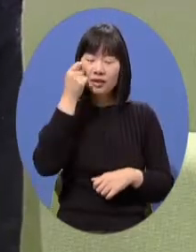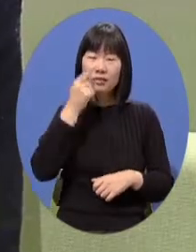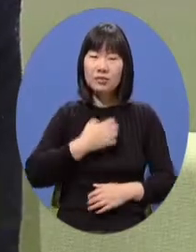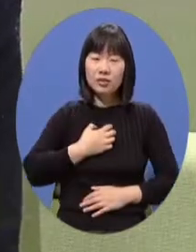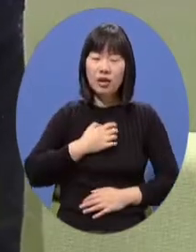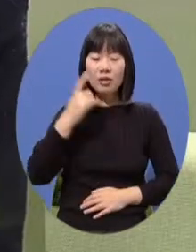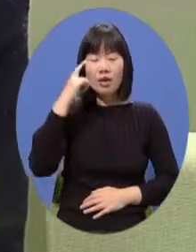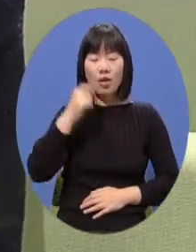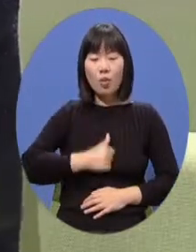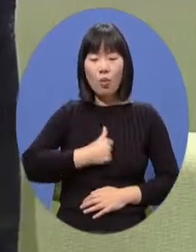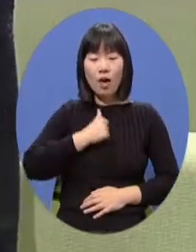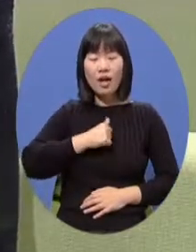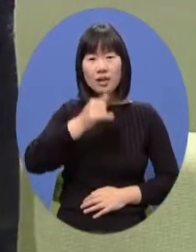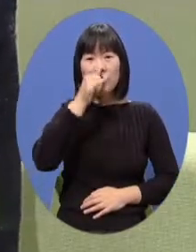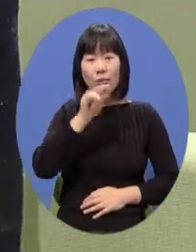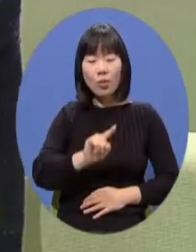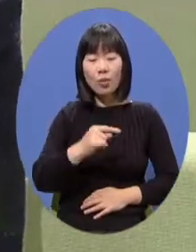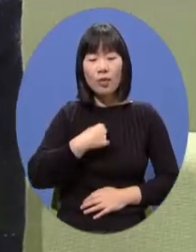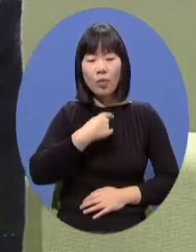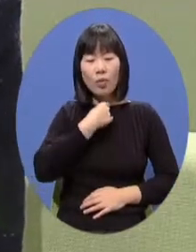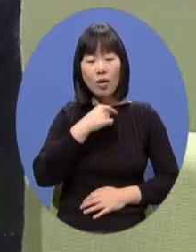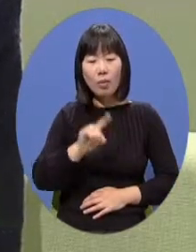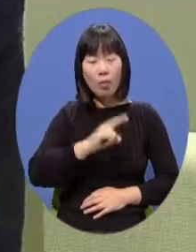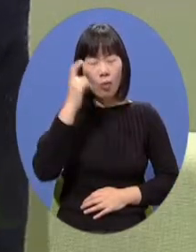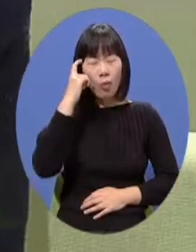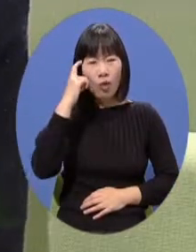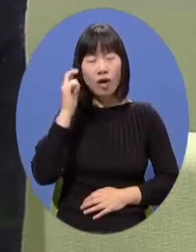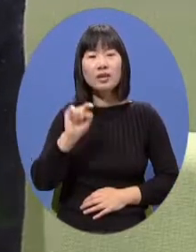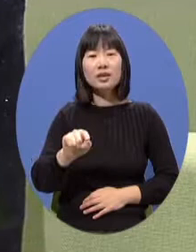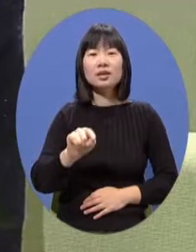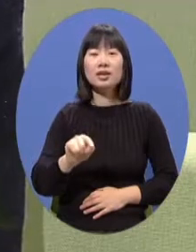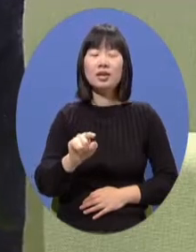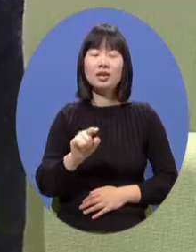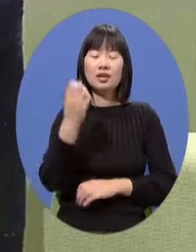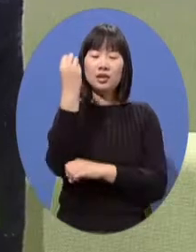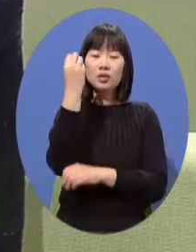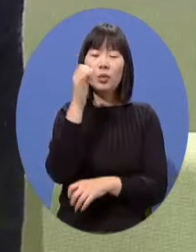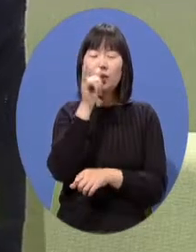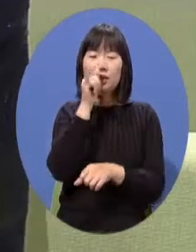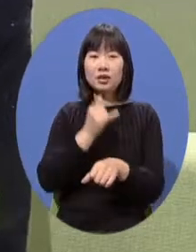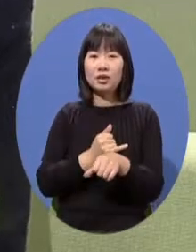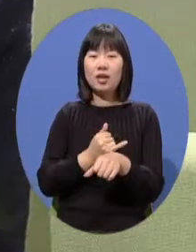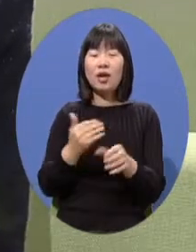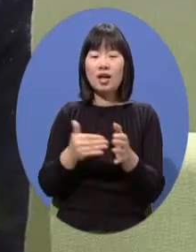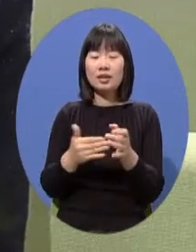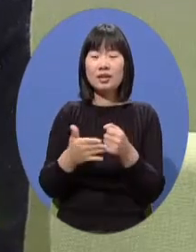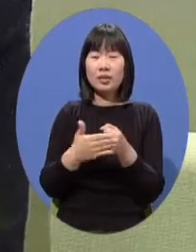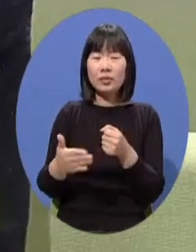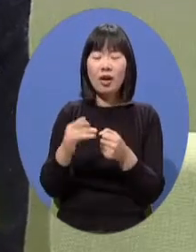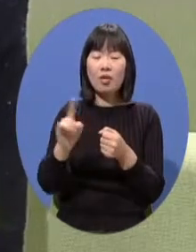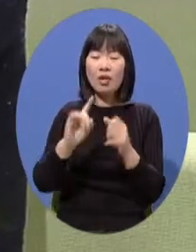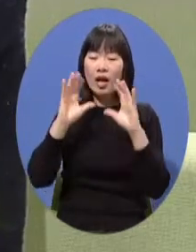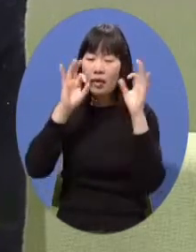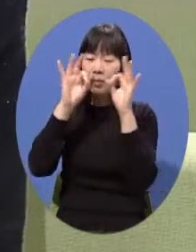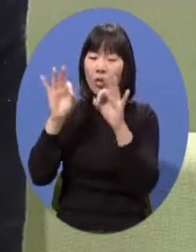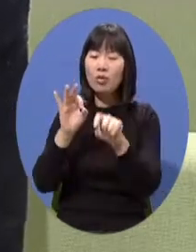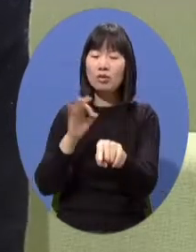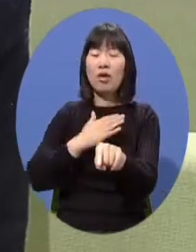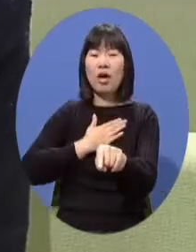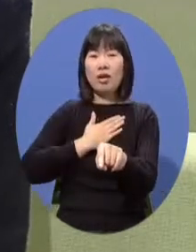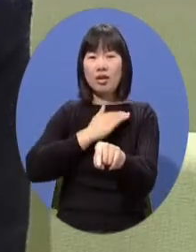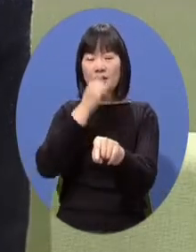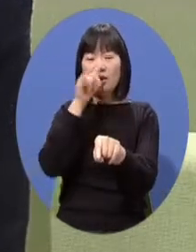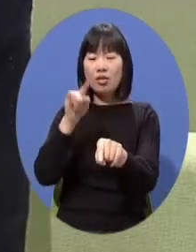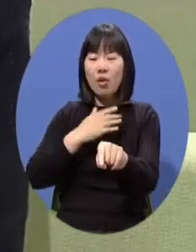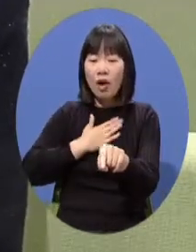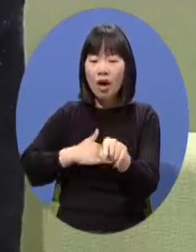왜 화났지? 내가 원하는 건 도대체 무엇이지? 사실은 이게 전제가 돼야 되는데 어떤 아이들은 그건 알아요.